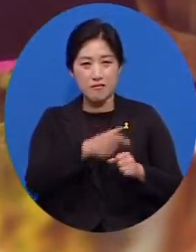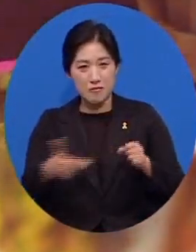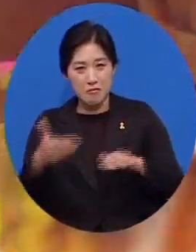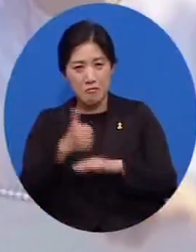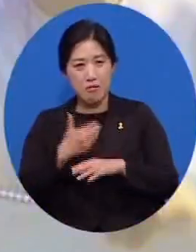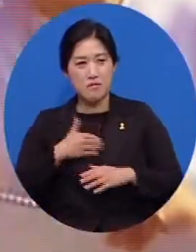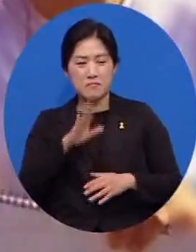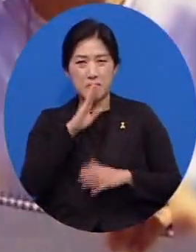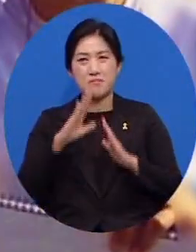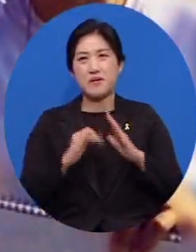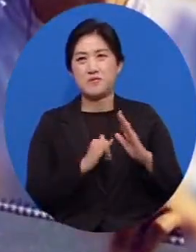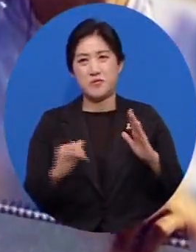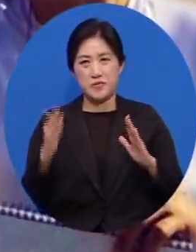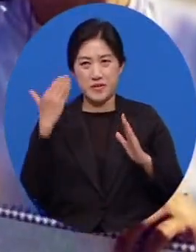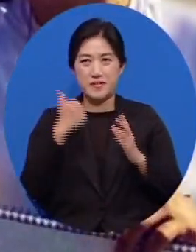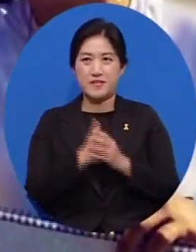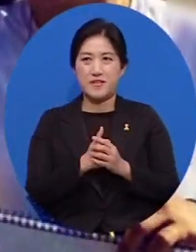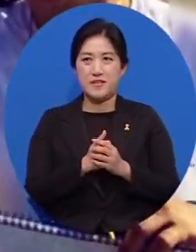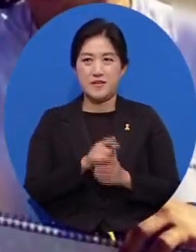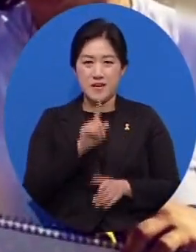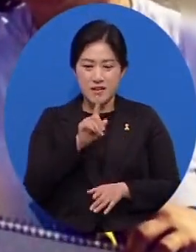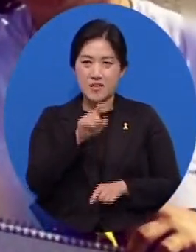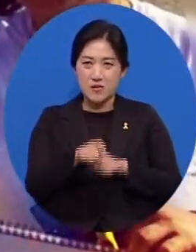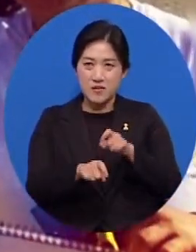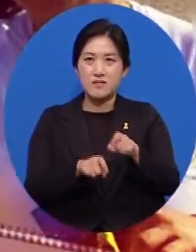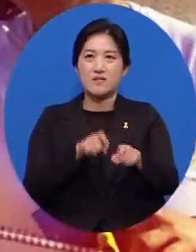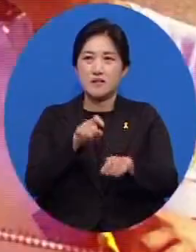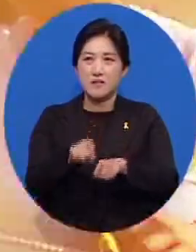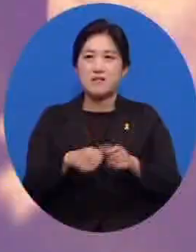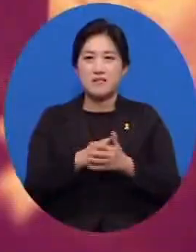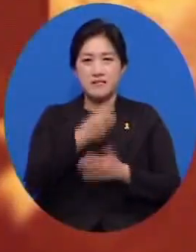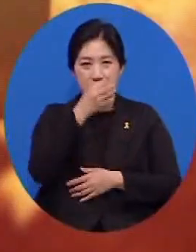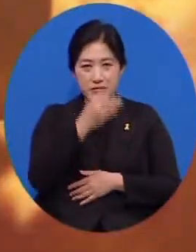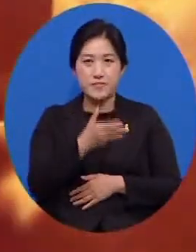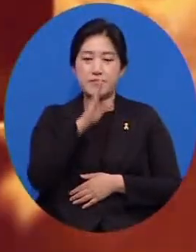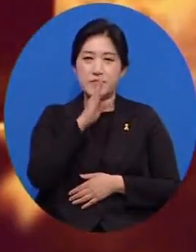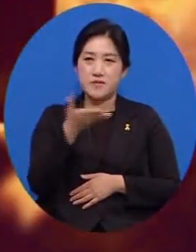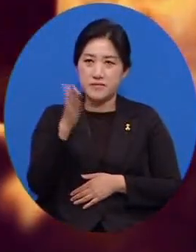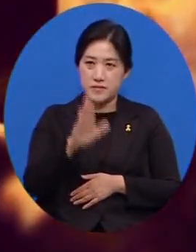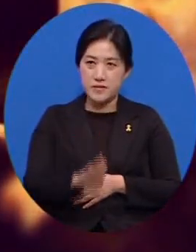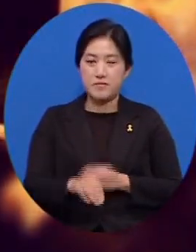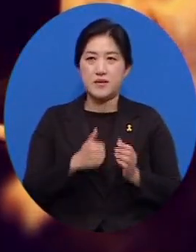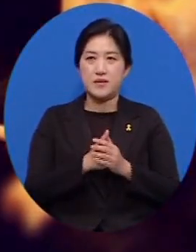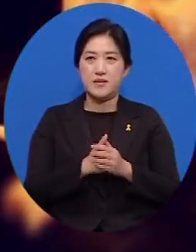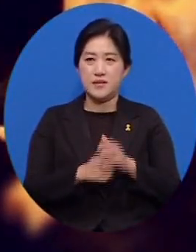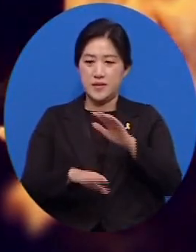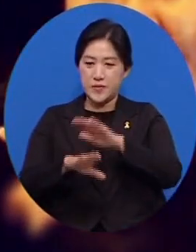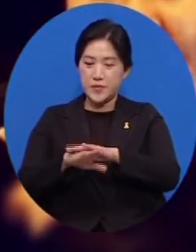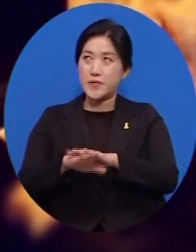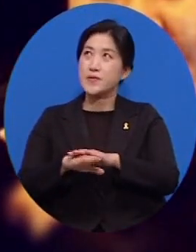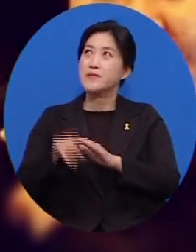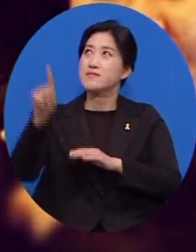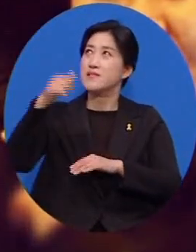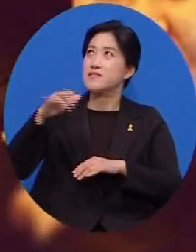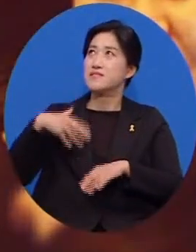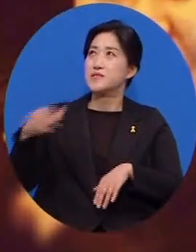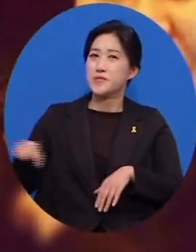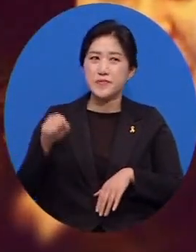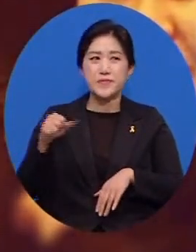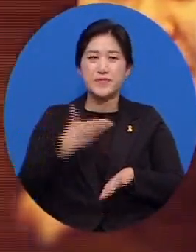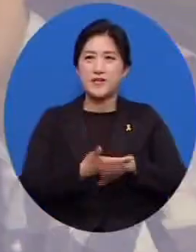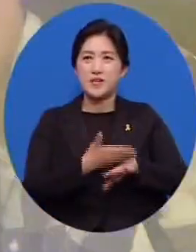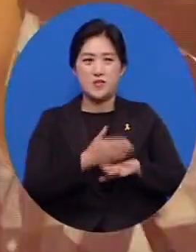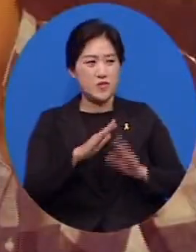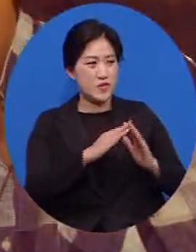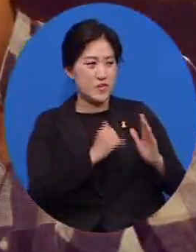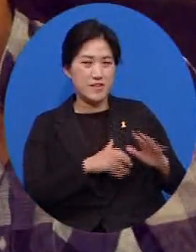그치? 한 걸음 한 걸음 힘든 길이지만 한 손엔 아이 손잡고 다른 한 손은